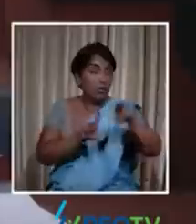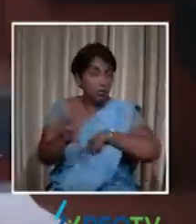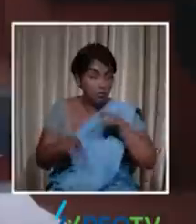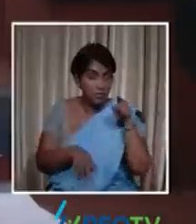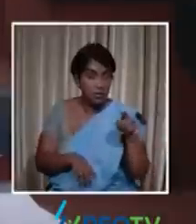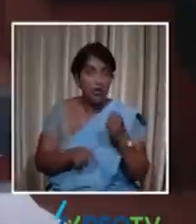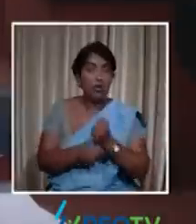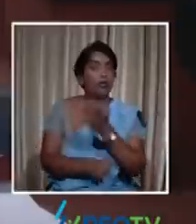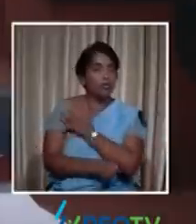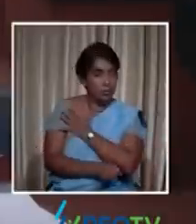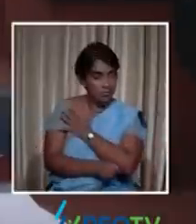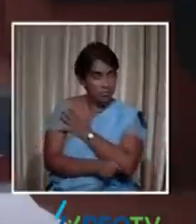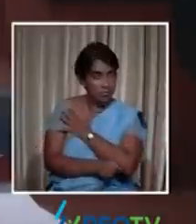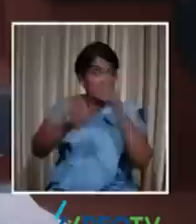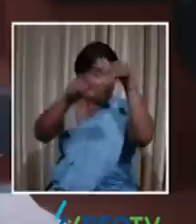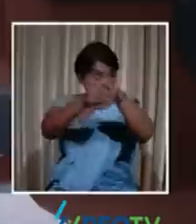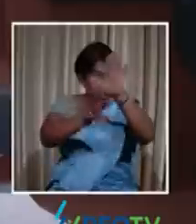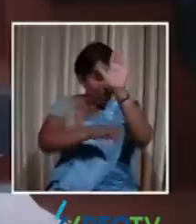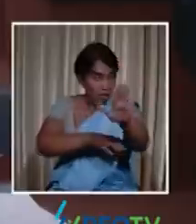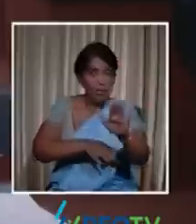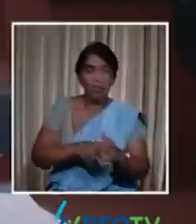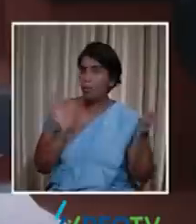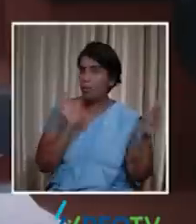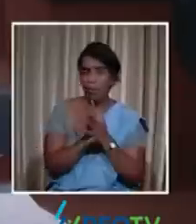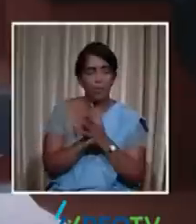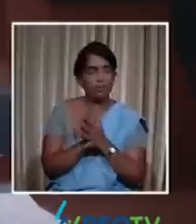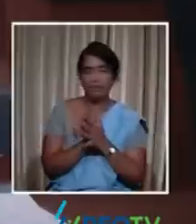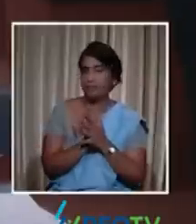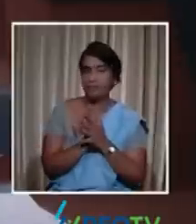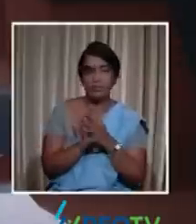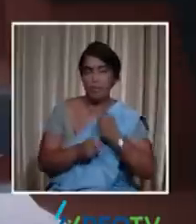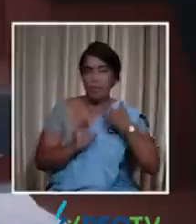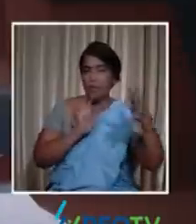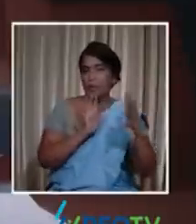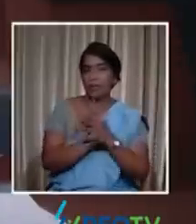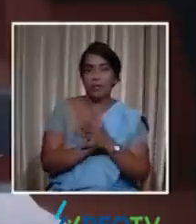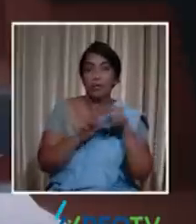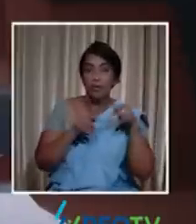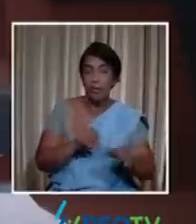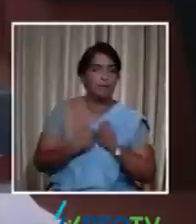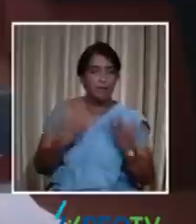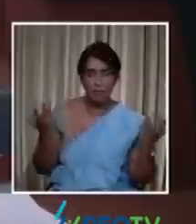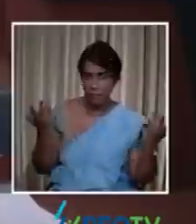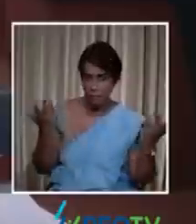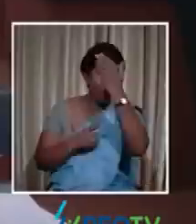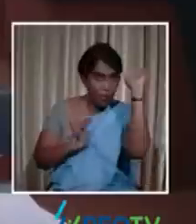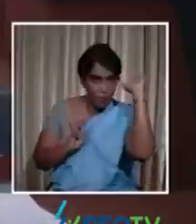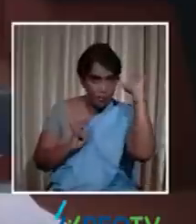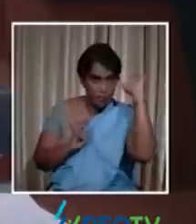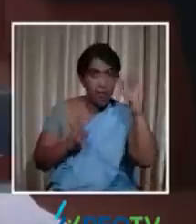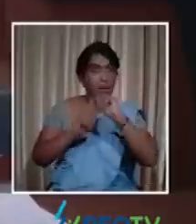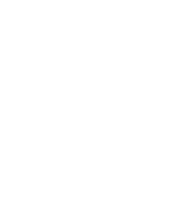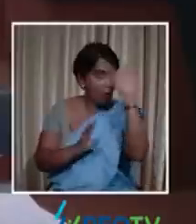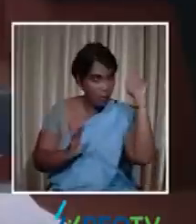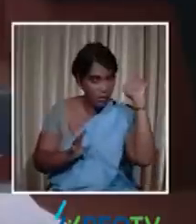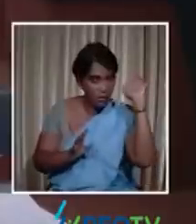පුළුවන්. ගෝඨාභය රාජපක්ෂ මුලසුනේ තබාගෙන ගොඩනගන කිසිදු සර්වපාක්ෂික ආණ්ඩුවකින් මේකට ප්‍රතිඵල ලැබෙන්නේ නැහැ. ඔව් ඉවත් වෙනවා නම් අග්‍රාමාත්‍යවරු